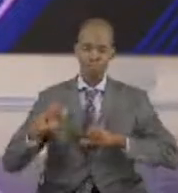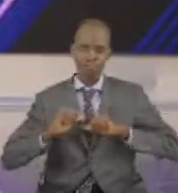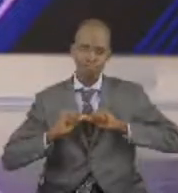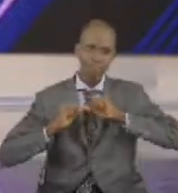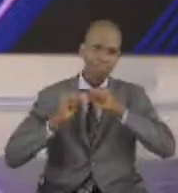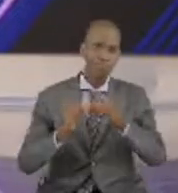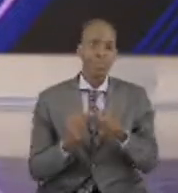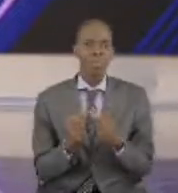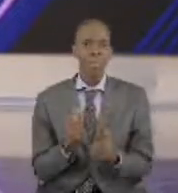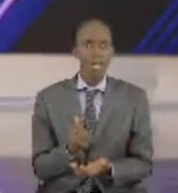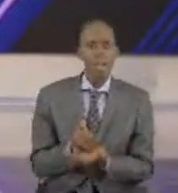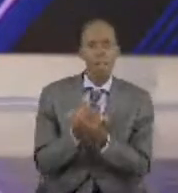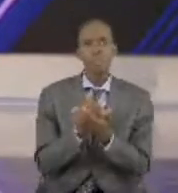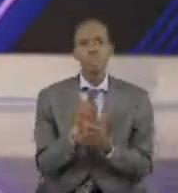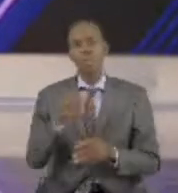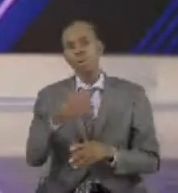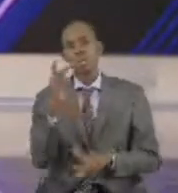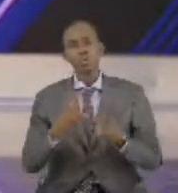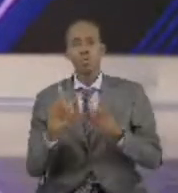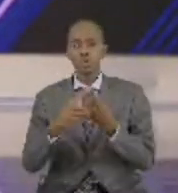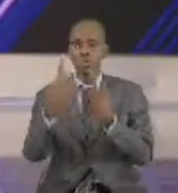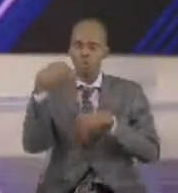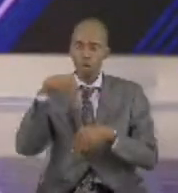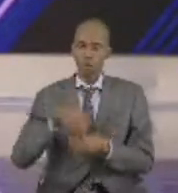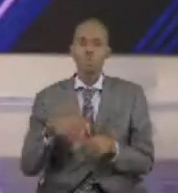il puisse amener d'autres personnes dans le royaume,